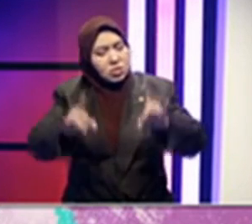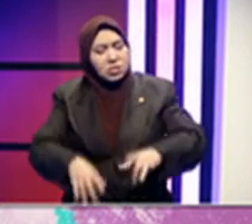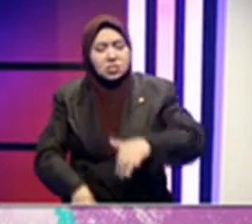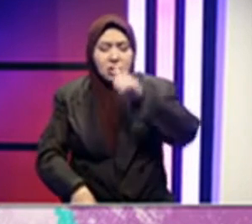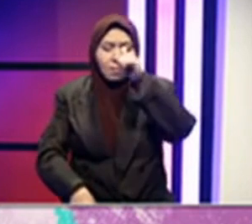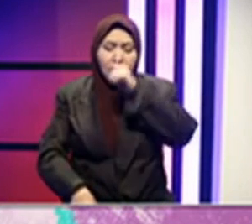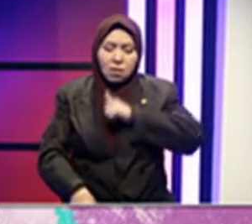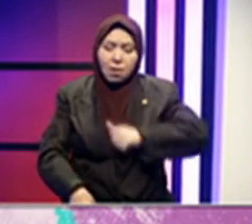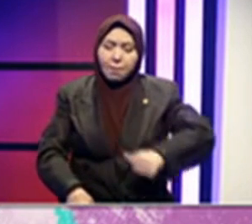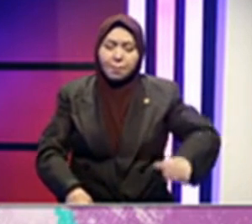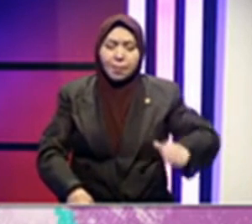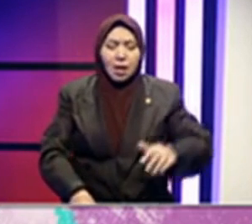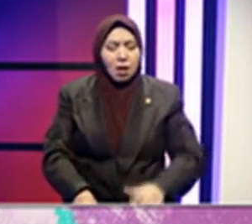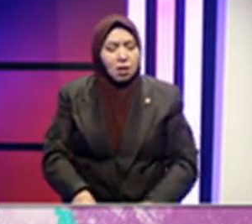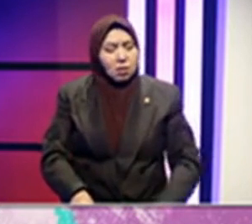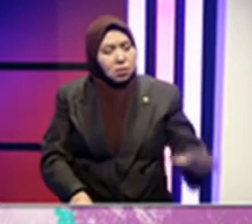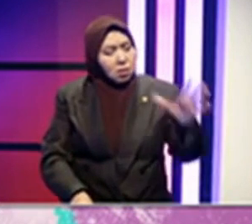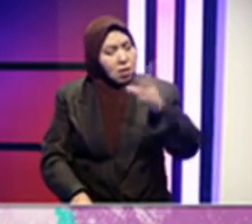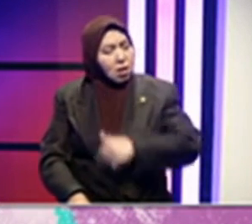ببعض